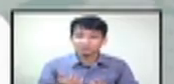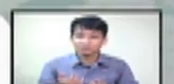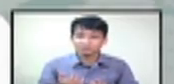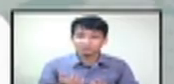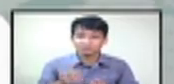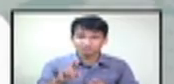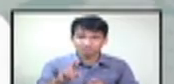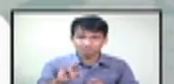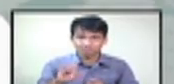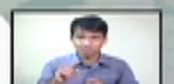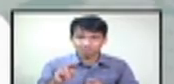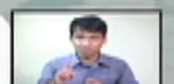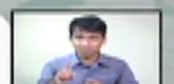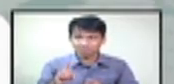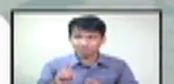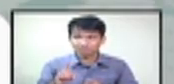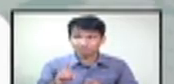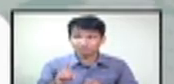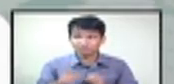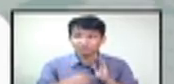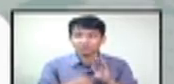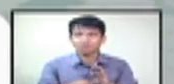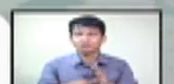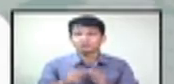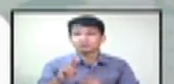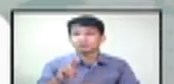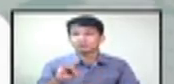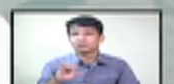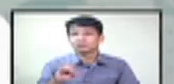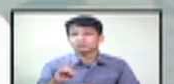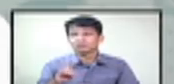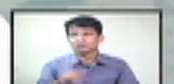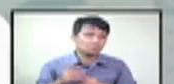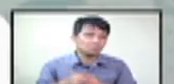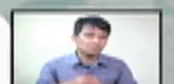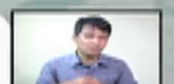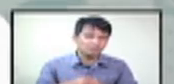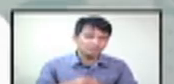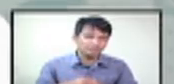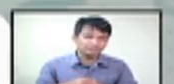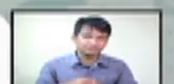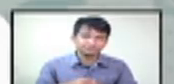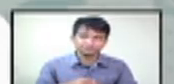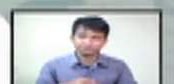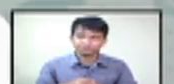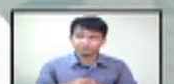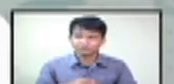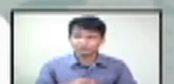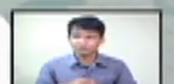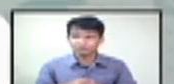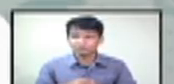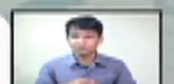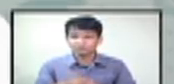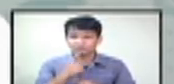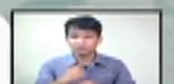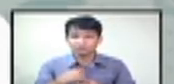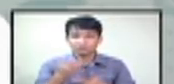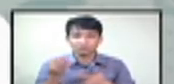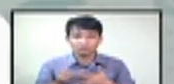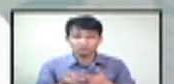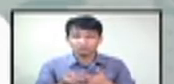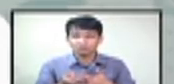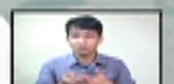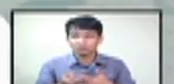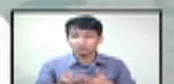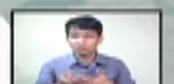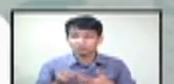sa Riyadh dito, no sir, sa Riyadh. Sa Riyadh po ito, sir, sa Riyadh. Opo. Okay. Basta ang importante, wala pang naipapile na kaso. Sila